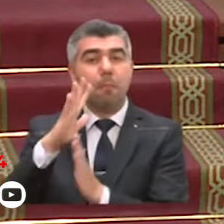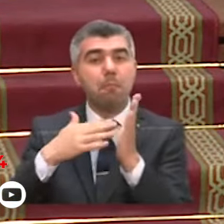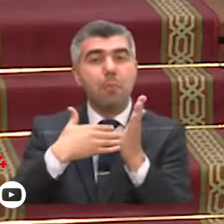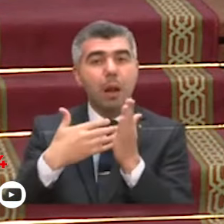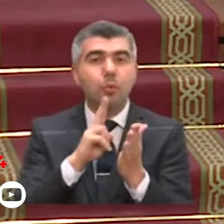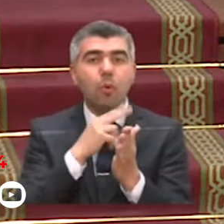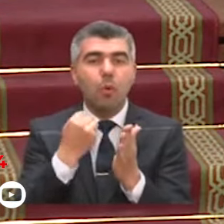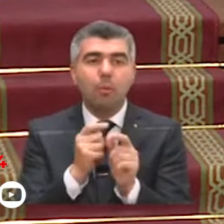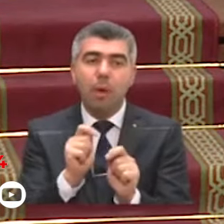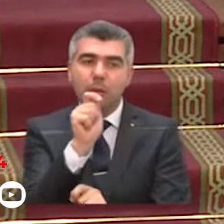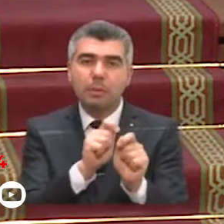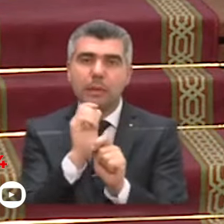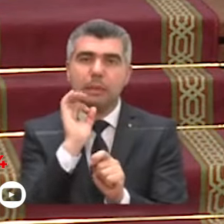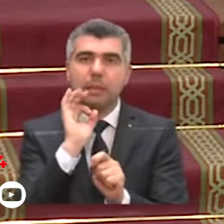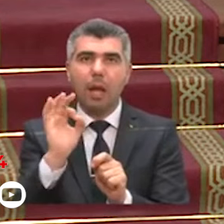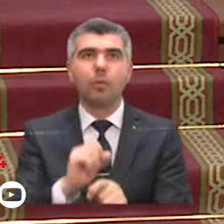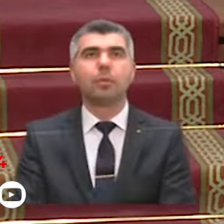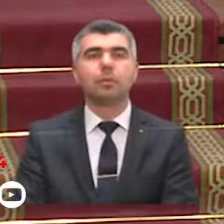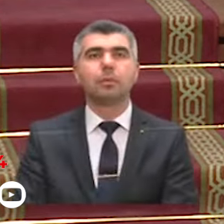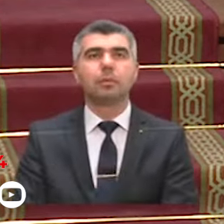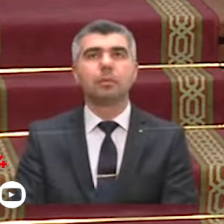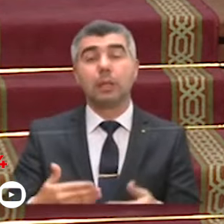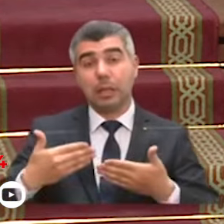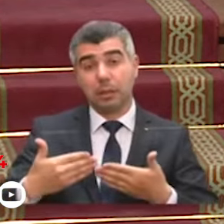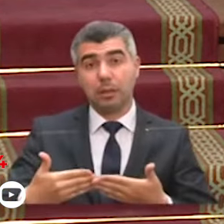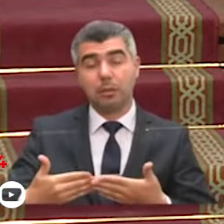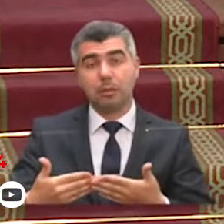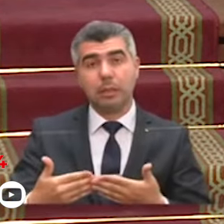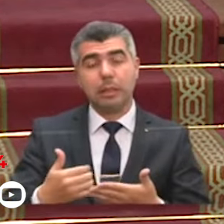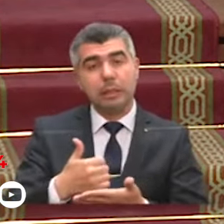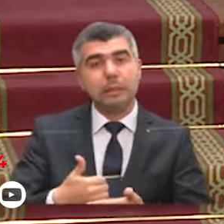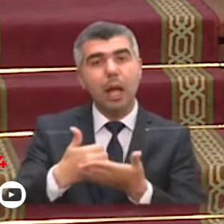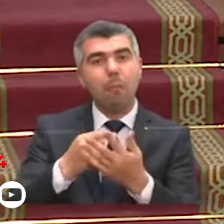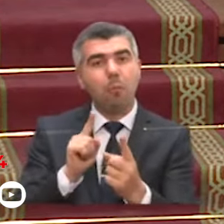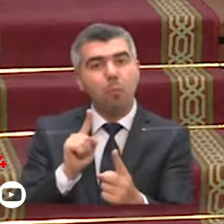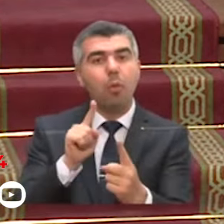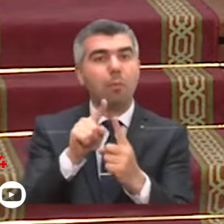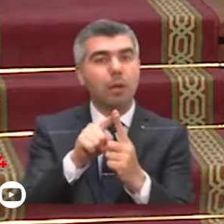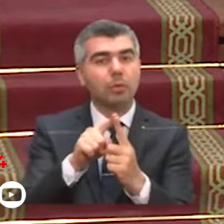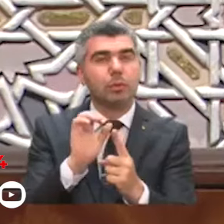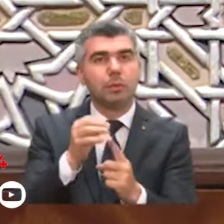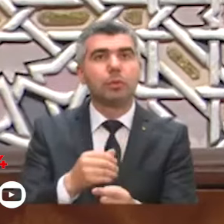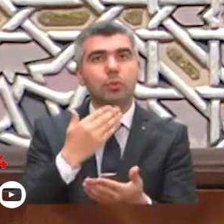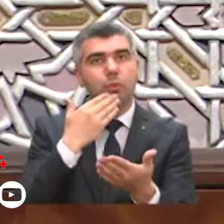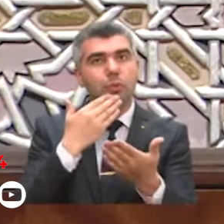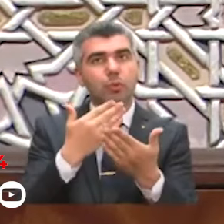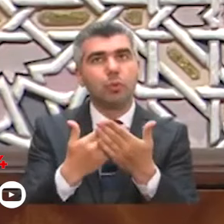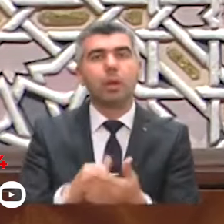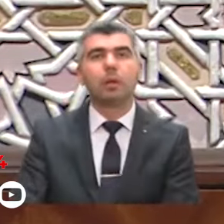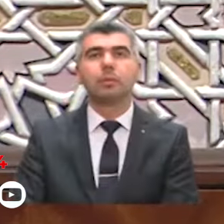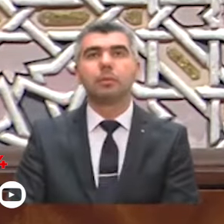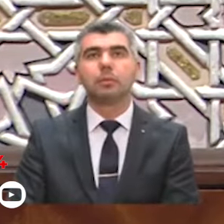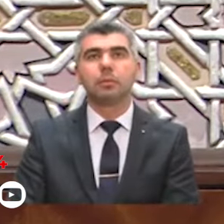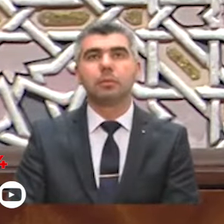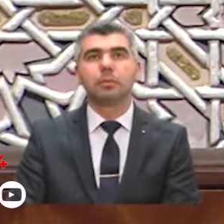من ابداعكم. احنا مع الدعم المباشر، ولكن كنتمنى. شكرا